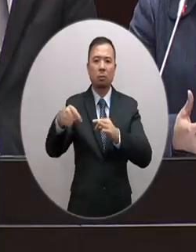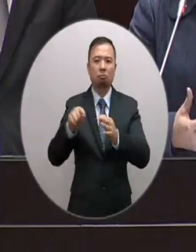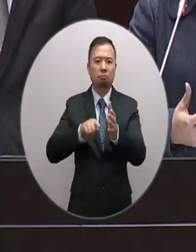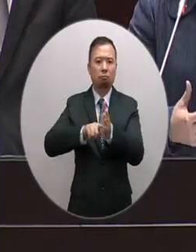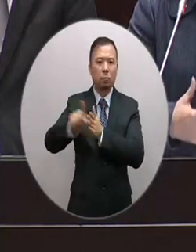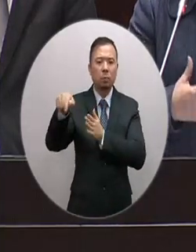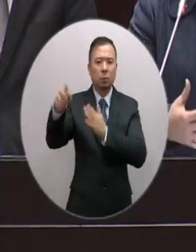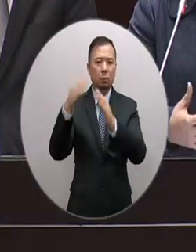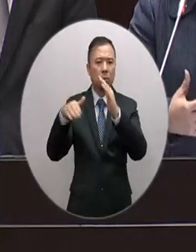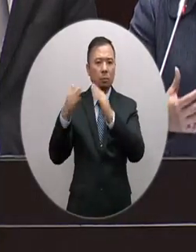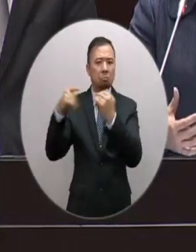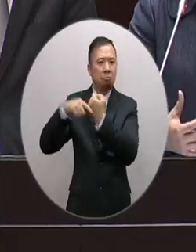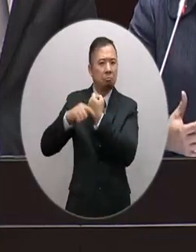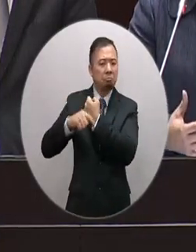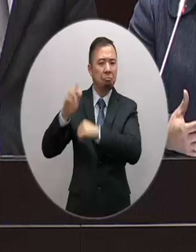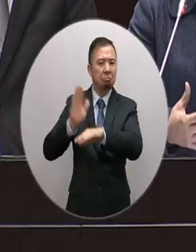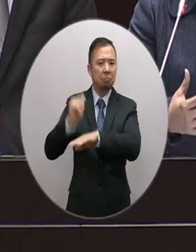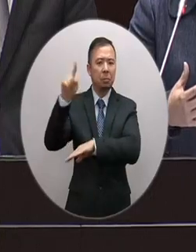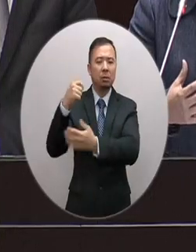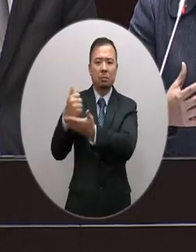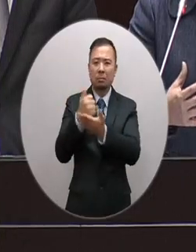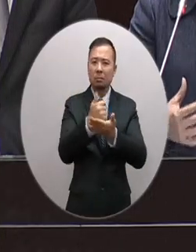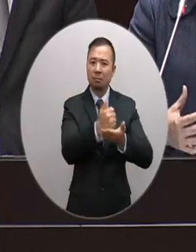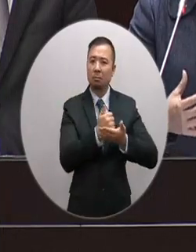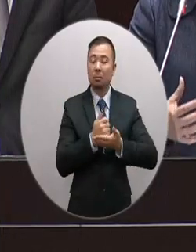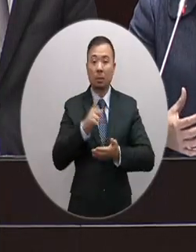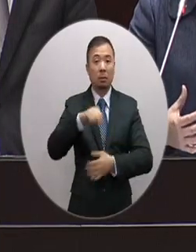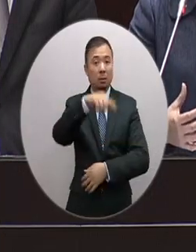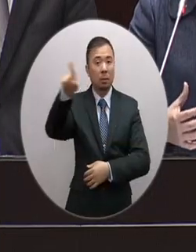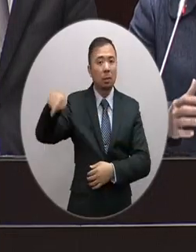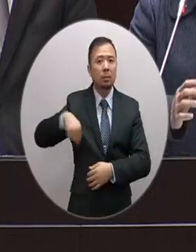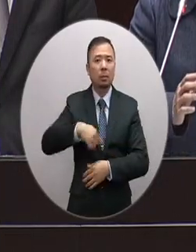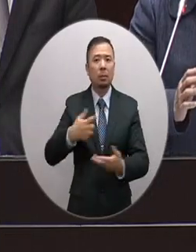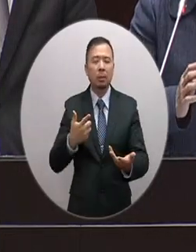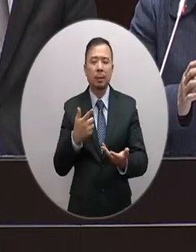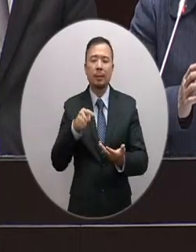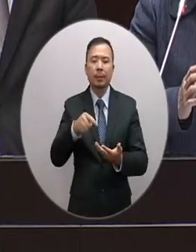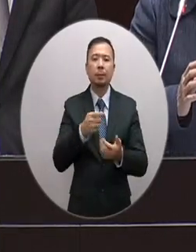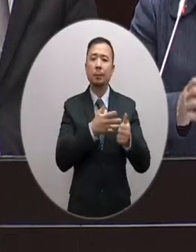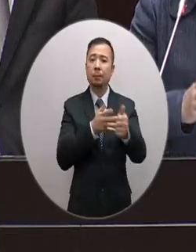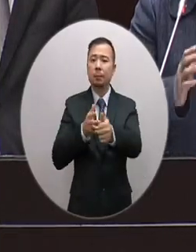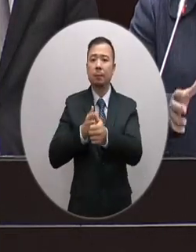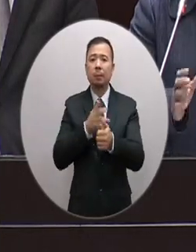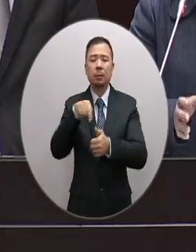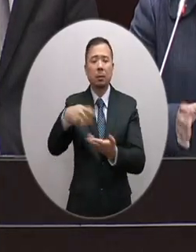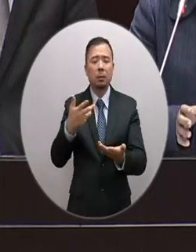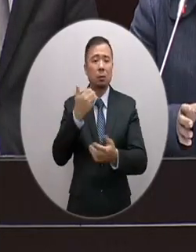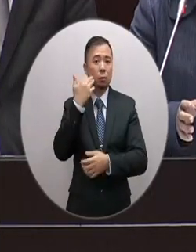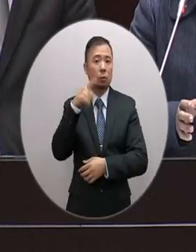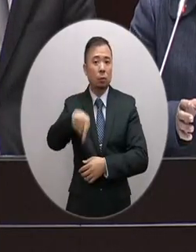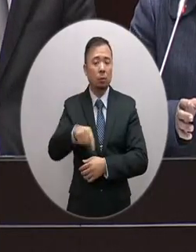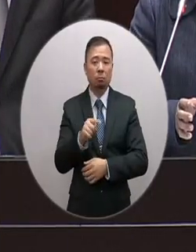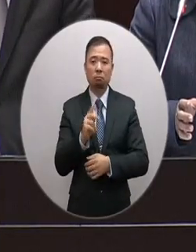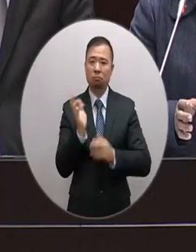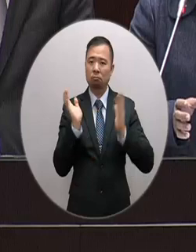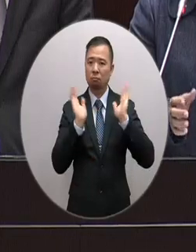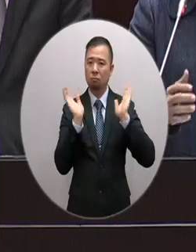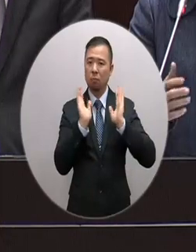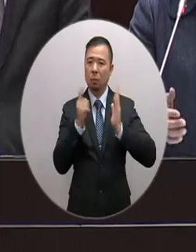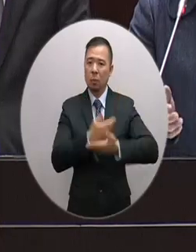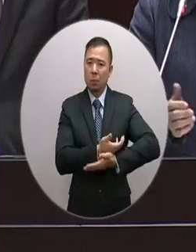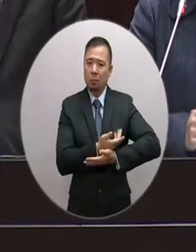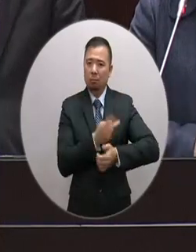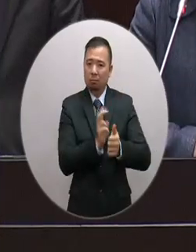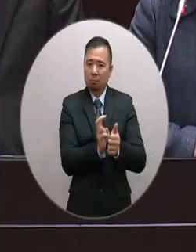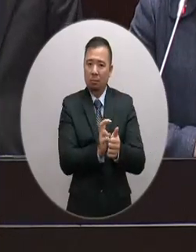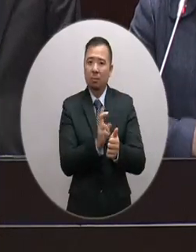个企业他如果愿意来提供这个托育的服务的，那 在如何跳脱现行的这些哈